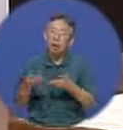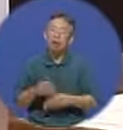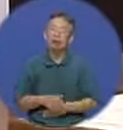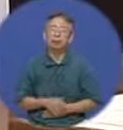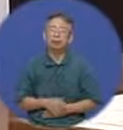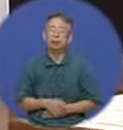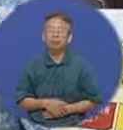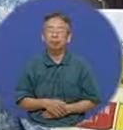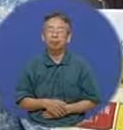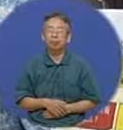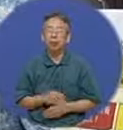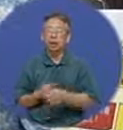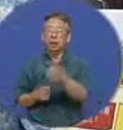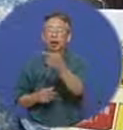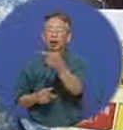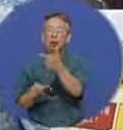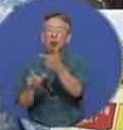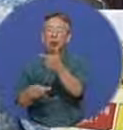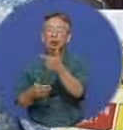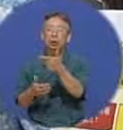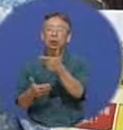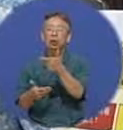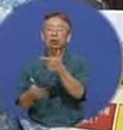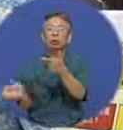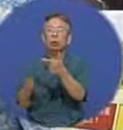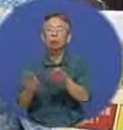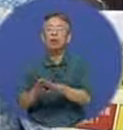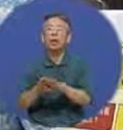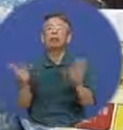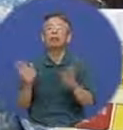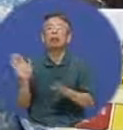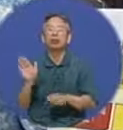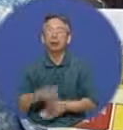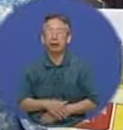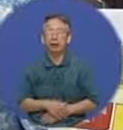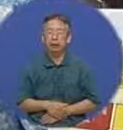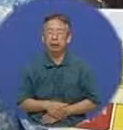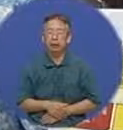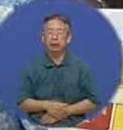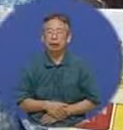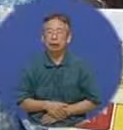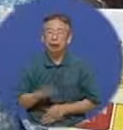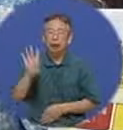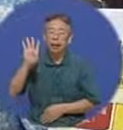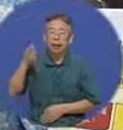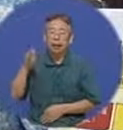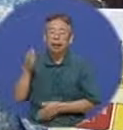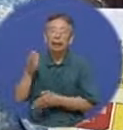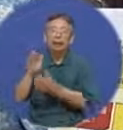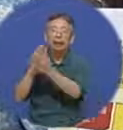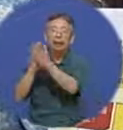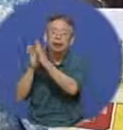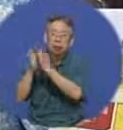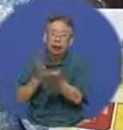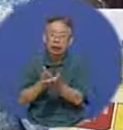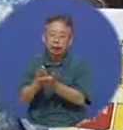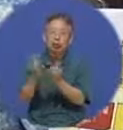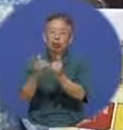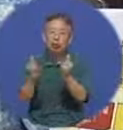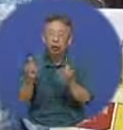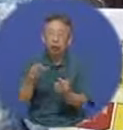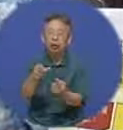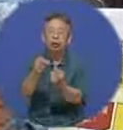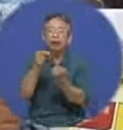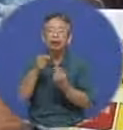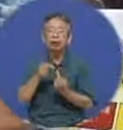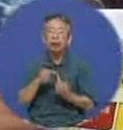はい、 6月の9日からこれは始まってるんですけども、県庁で、専門の人を雇いましてね、